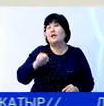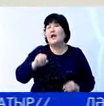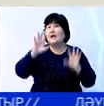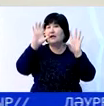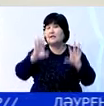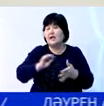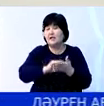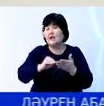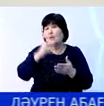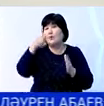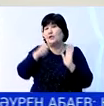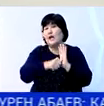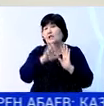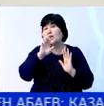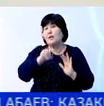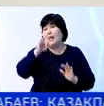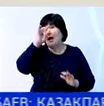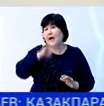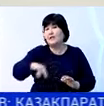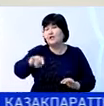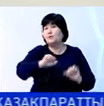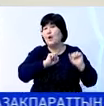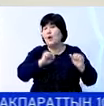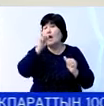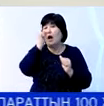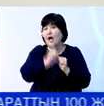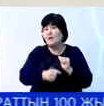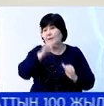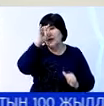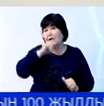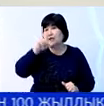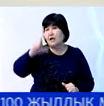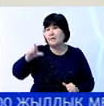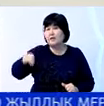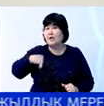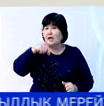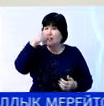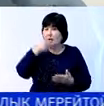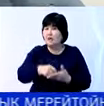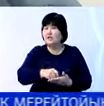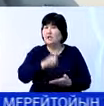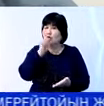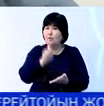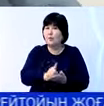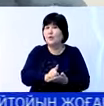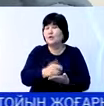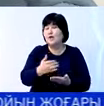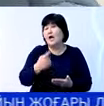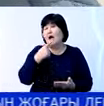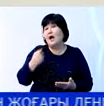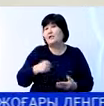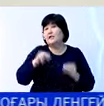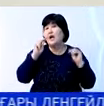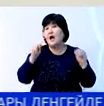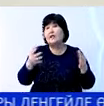жазылған 36-шы бабында Қазақстан Республикасын қорғау ол әрбір Қазақстан азаматының қасиетті борышы және парызы. Осы әскерден қабылданғаннан